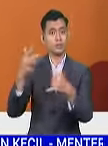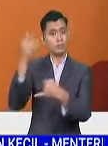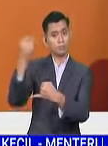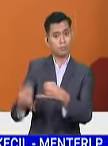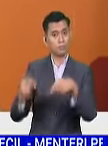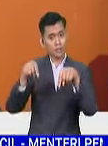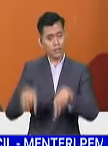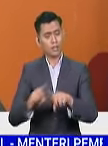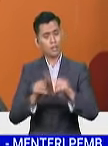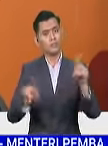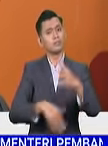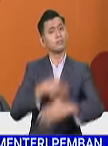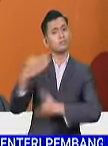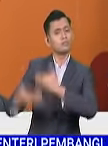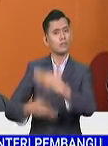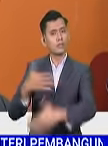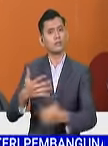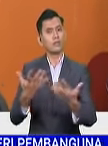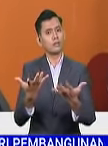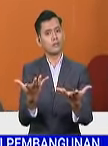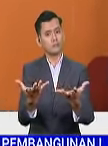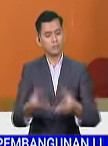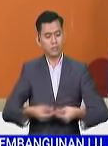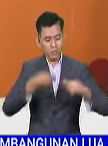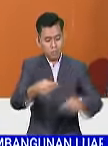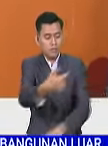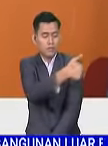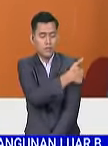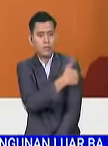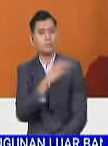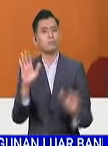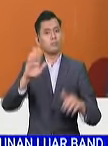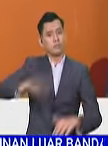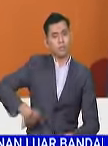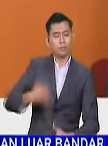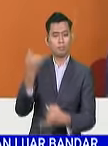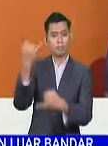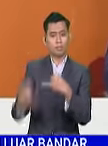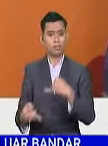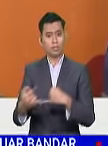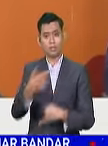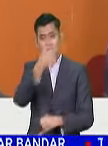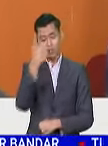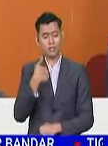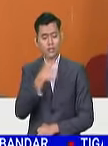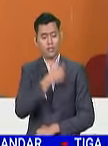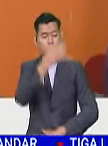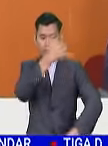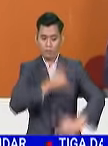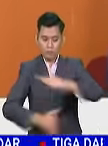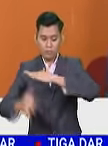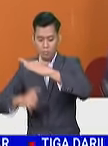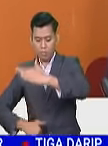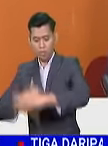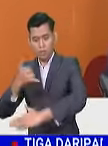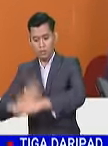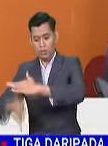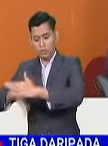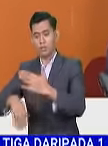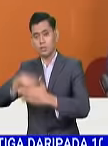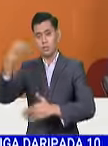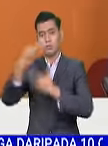sini, tetapi proses untuk memberikan vaksin tidak berakhir kerana kita akan masuk ke kawasan-kawasan luar bandar dan